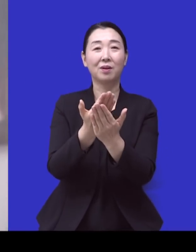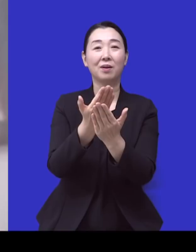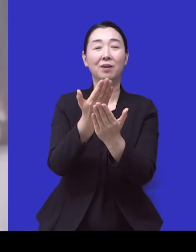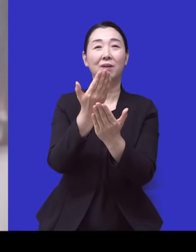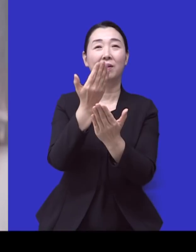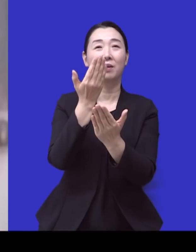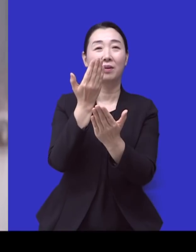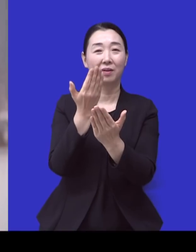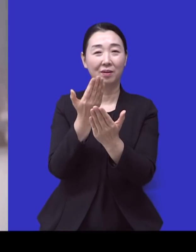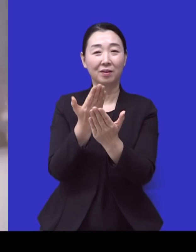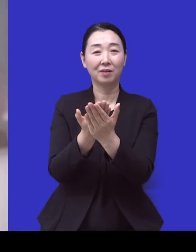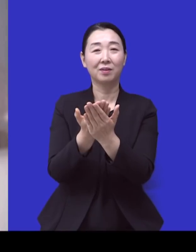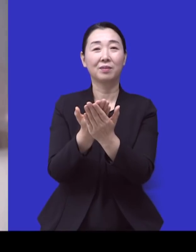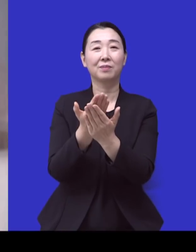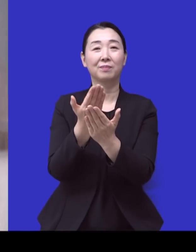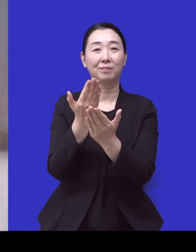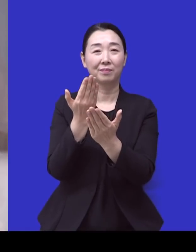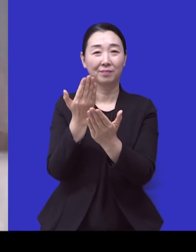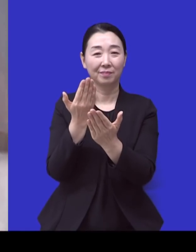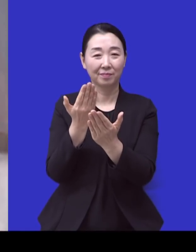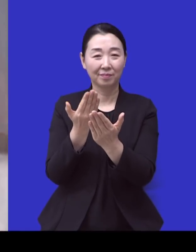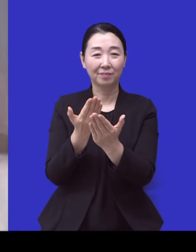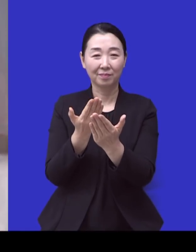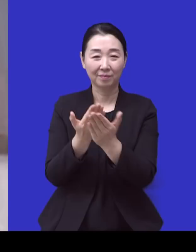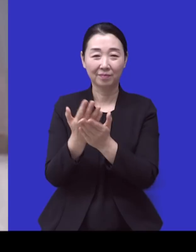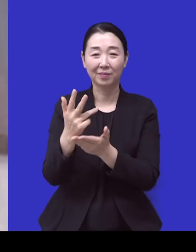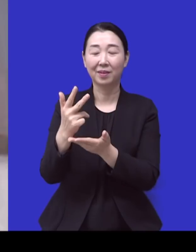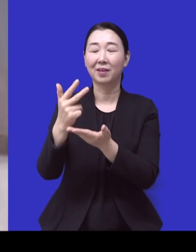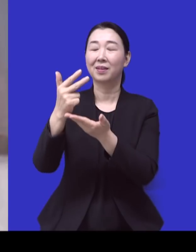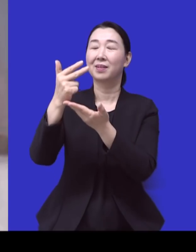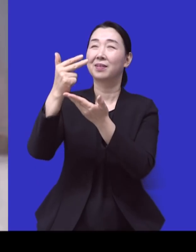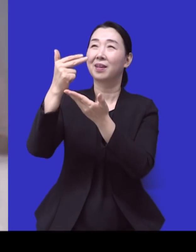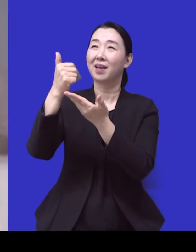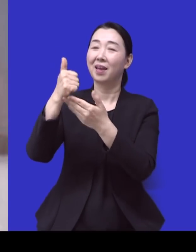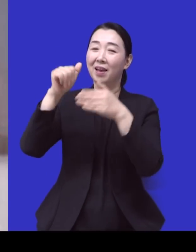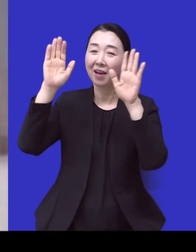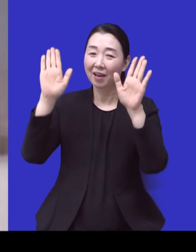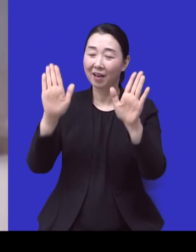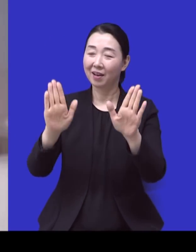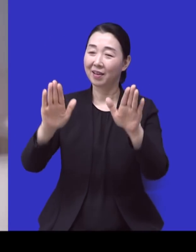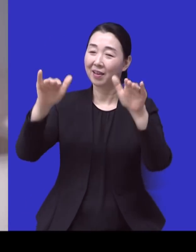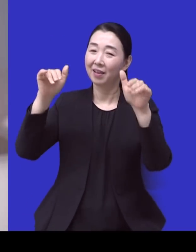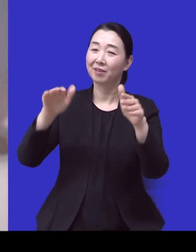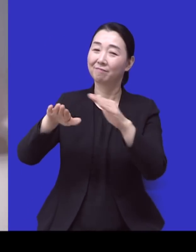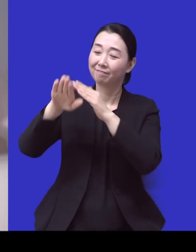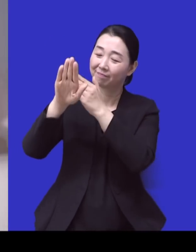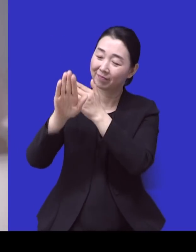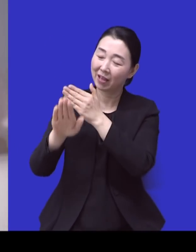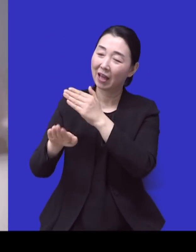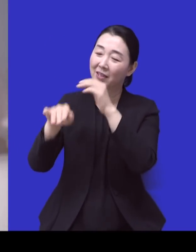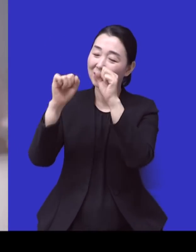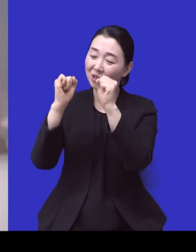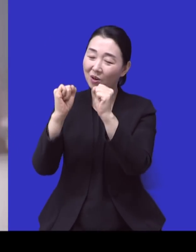인도하소서 주의 날개 아래